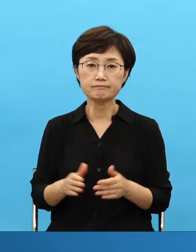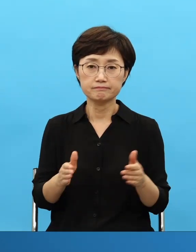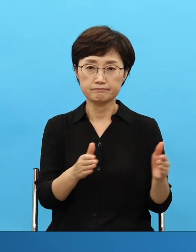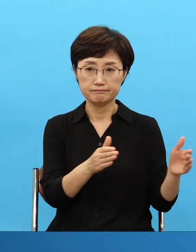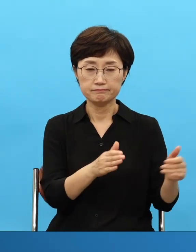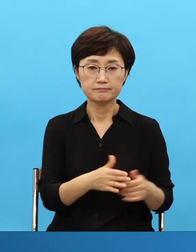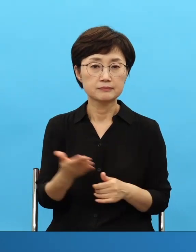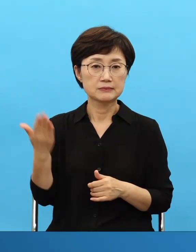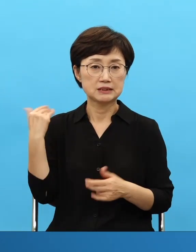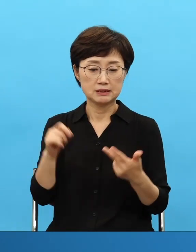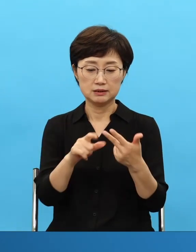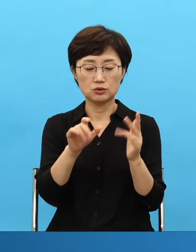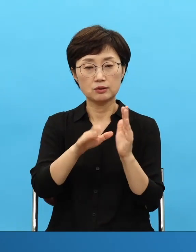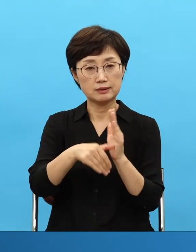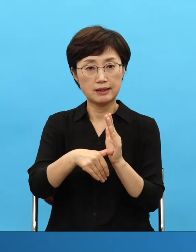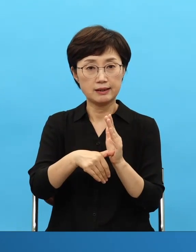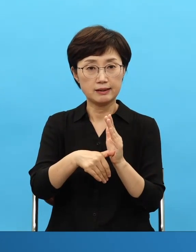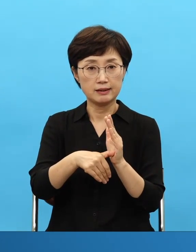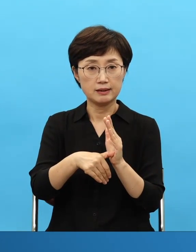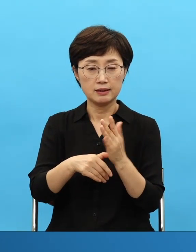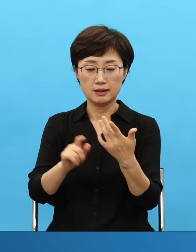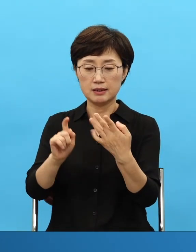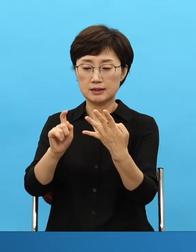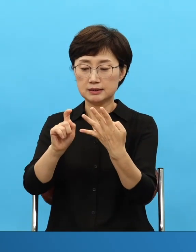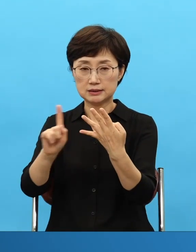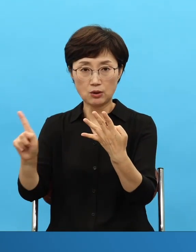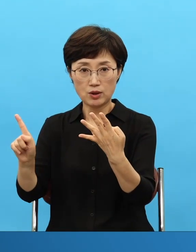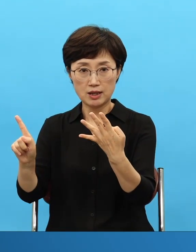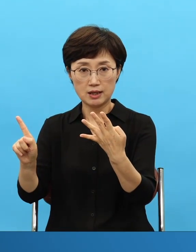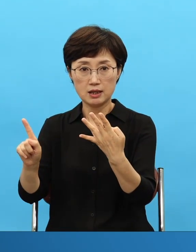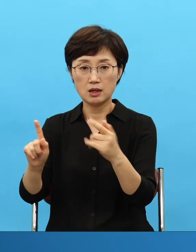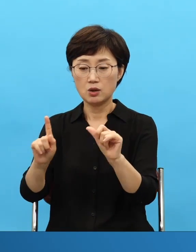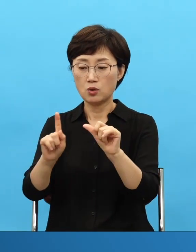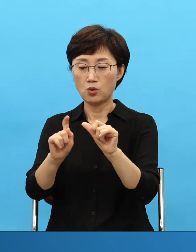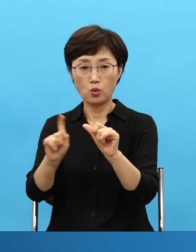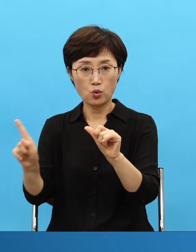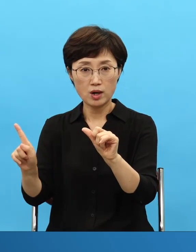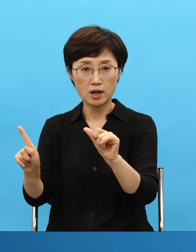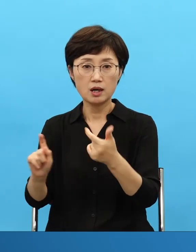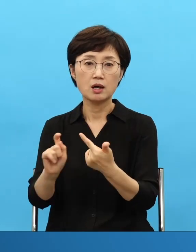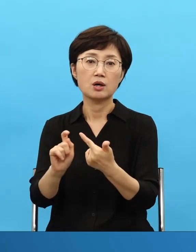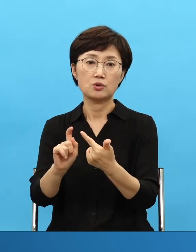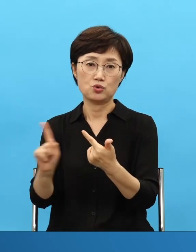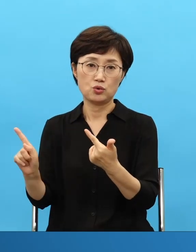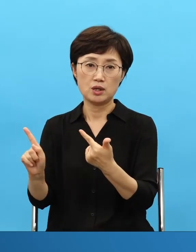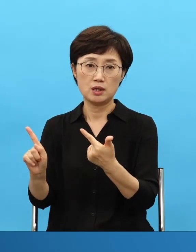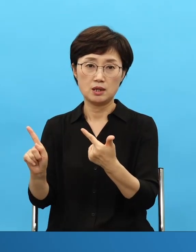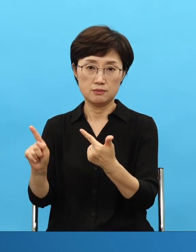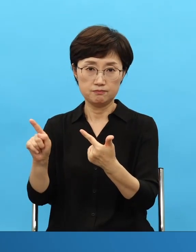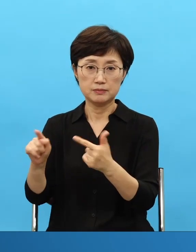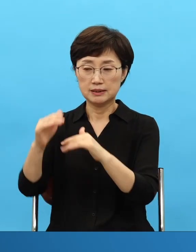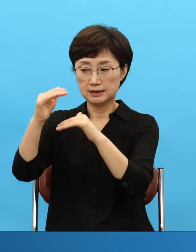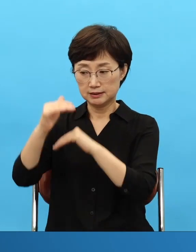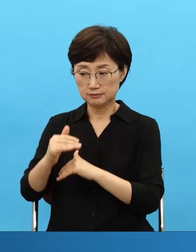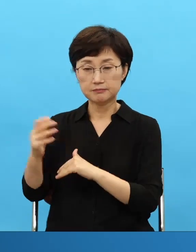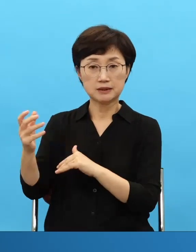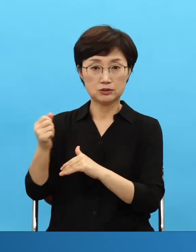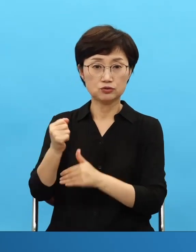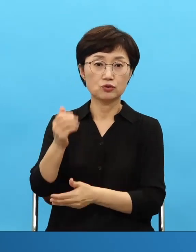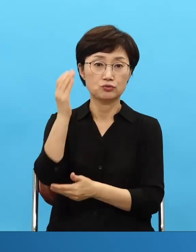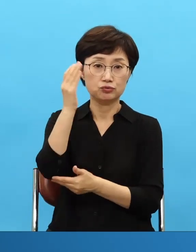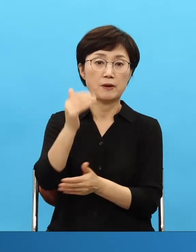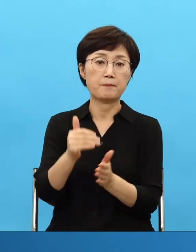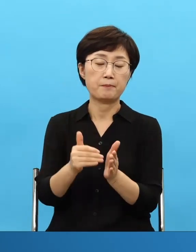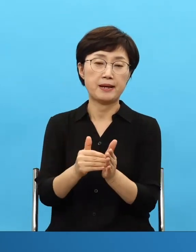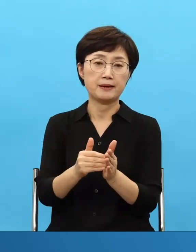한편 지난 7월 훈련에서는 4과 사명 감당과 축복, 5과 전도자를 위한 하나님의 준비,